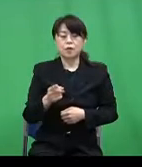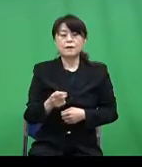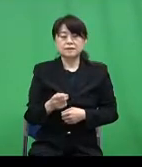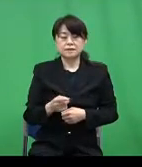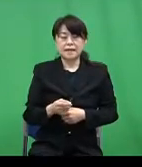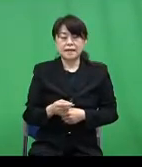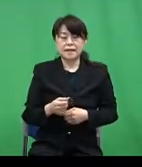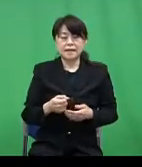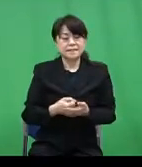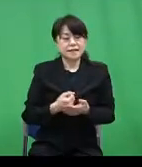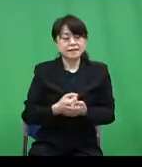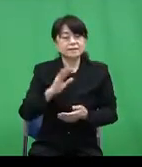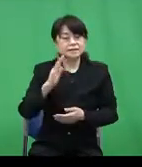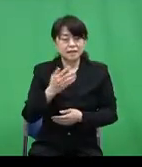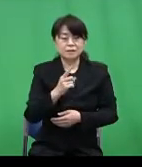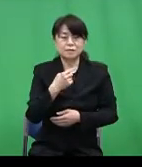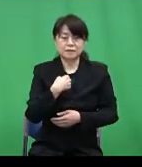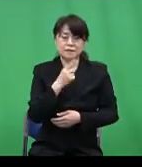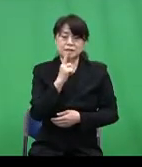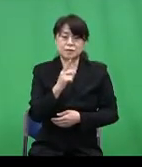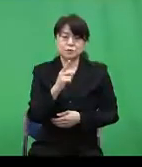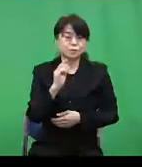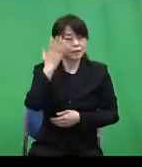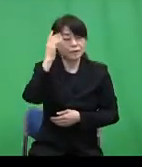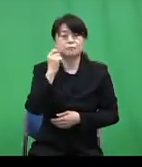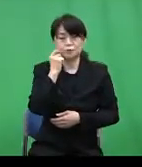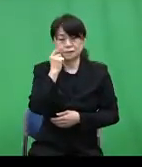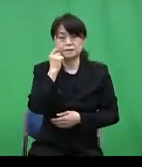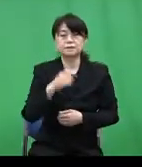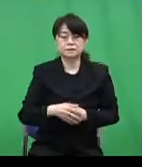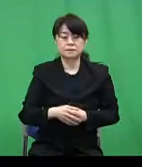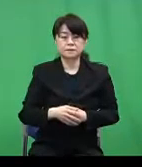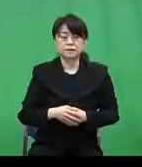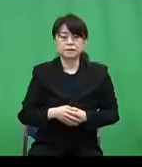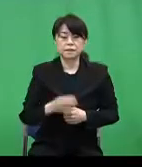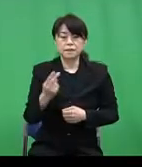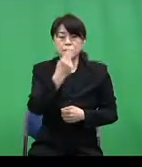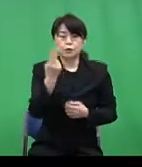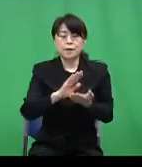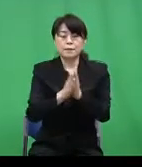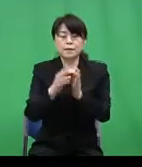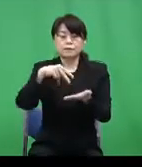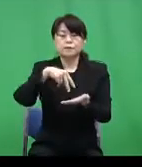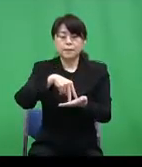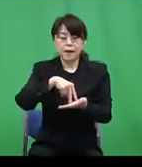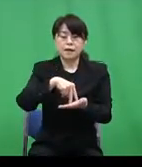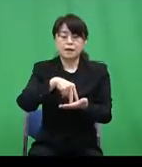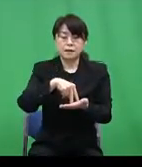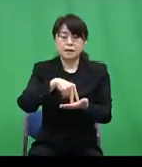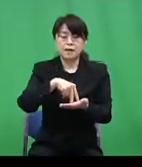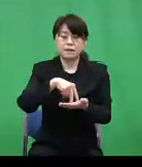ね、残念ながら何とも言えないんですね。まあ、私どもというか、富山県とします